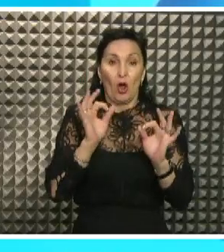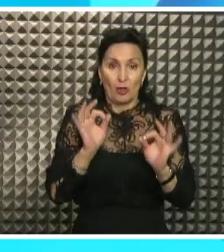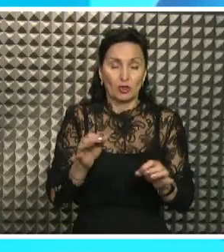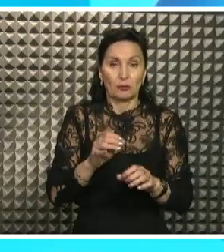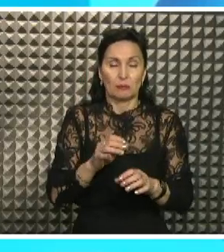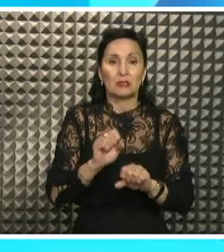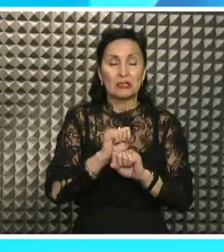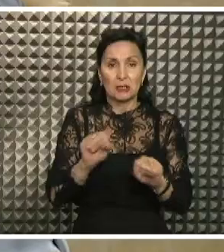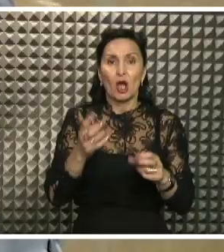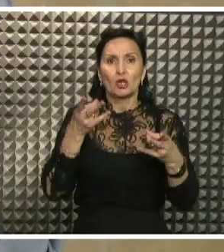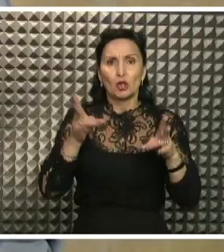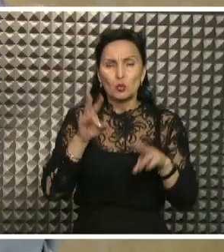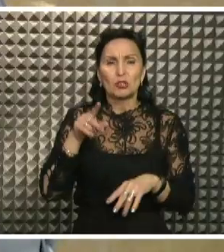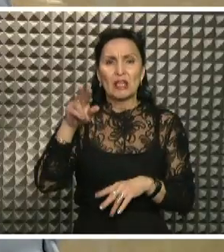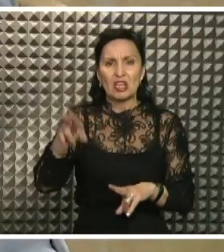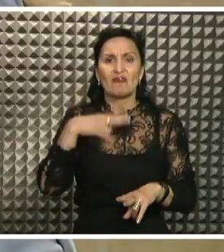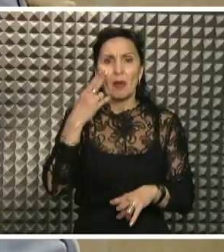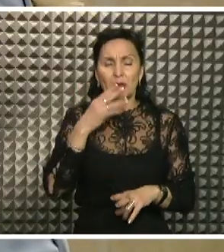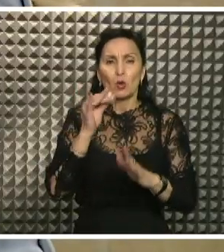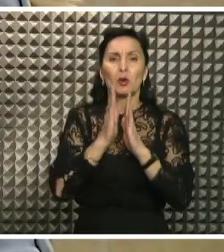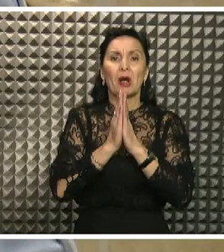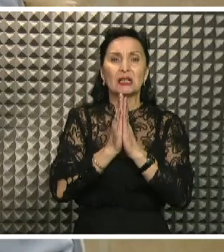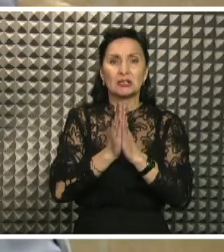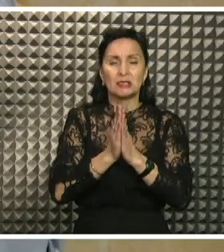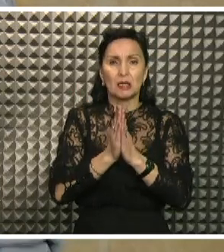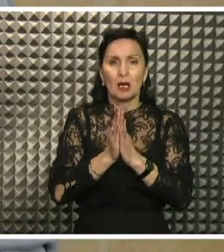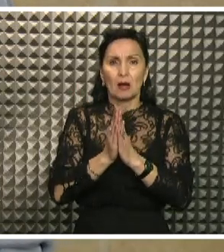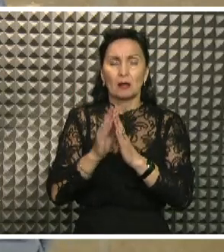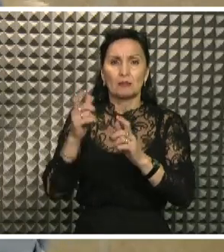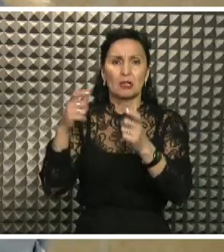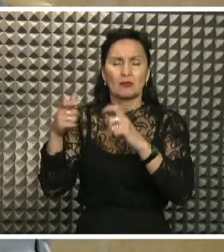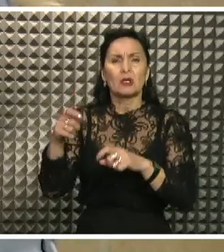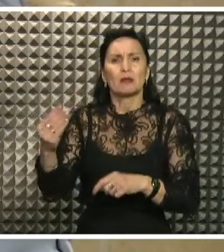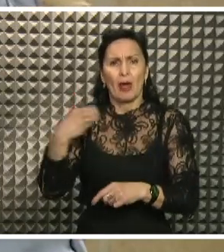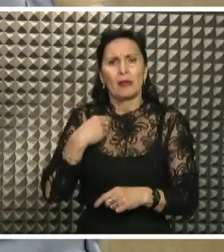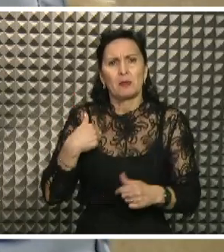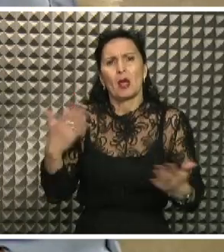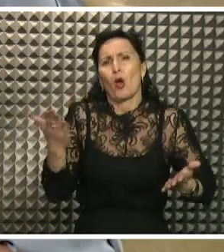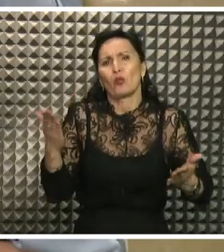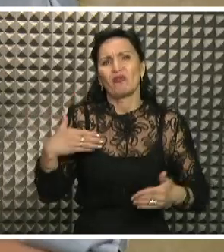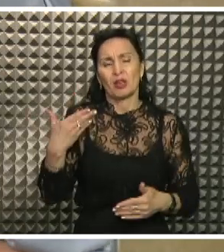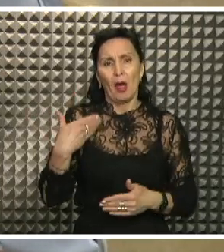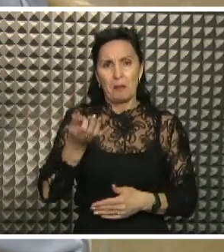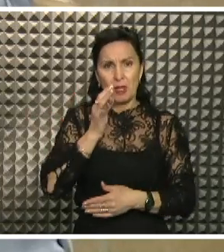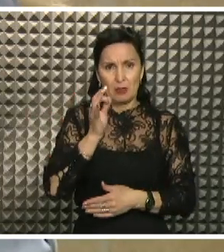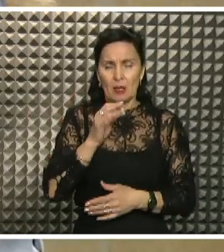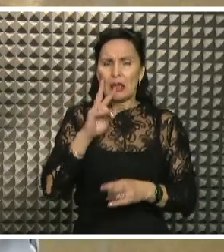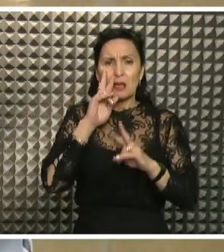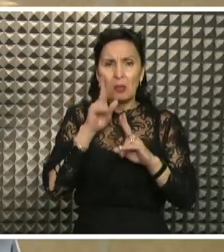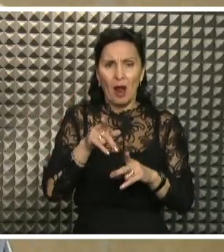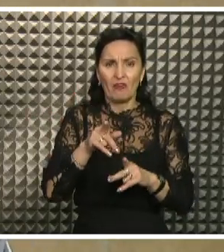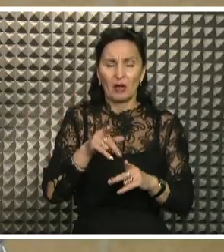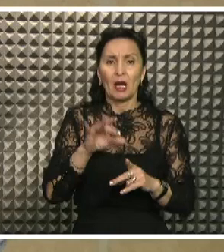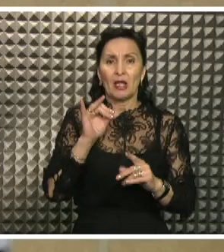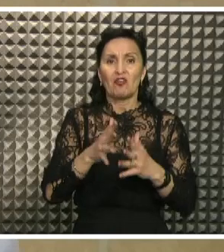конечно, безусловно. Не нужно идти в аптеку и просить продавца, дайте мне какой-нибудь мультивитаминный комплекс. Это не совсем правильно, и